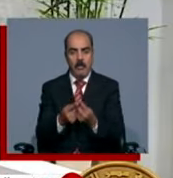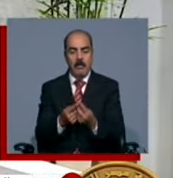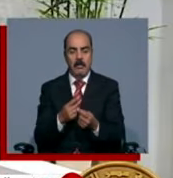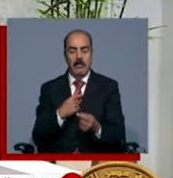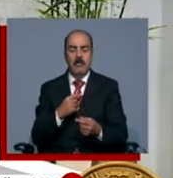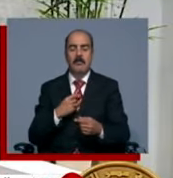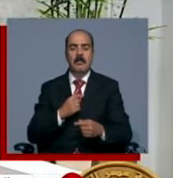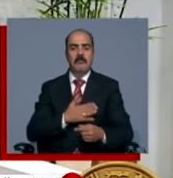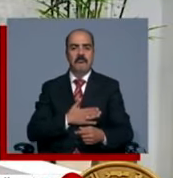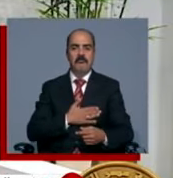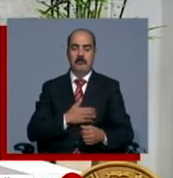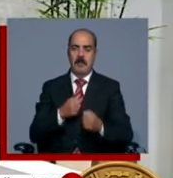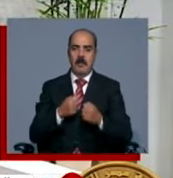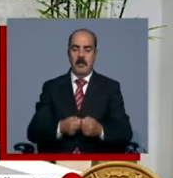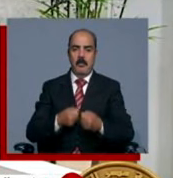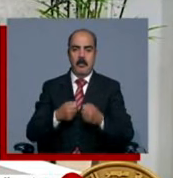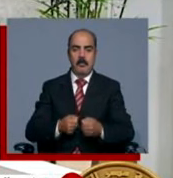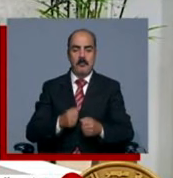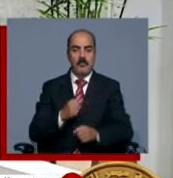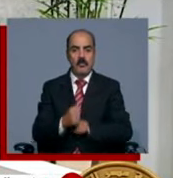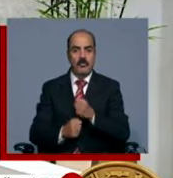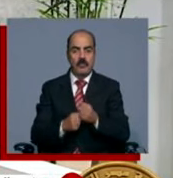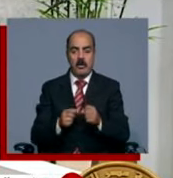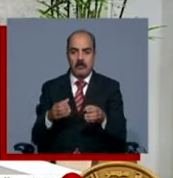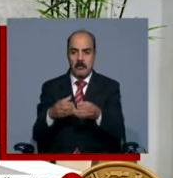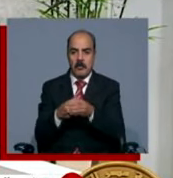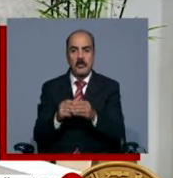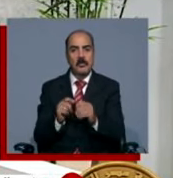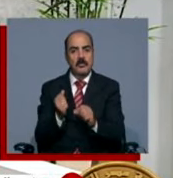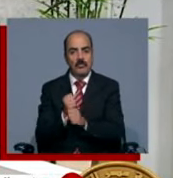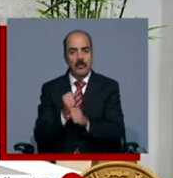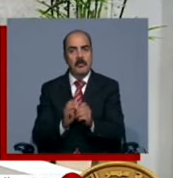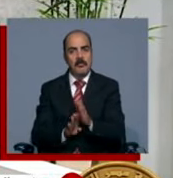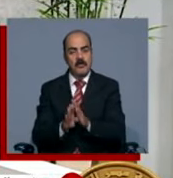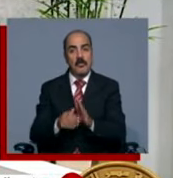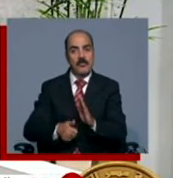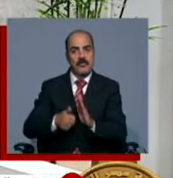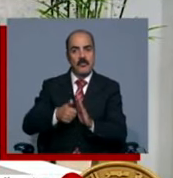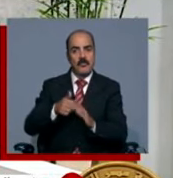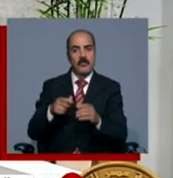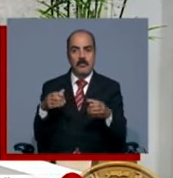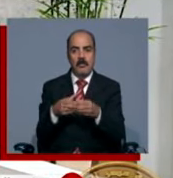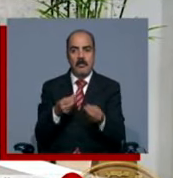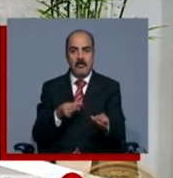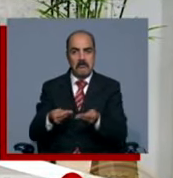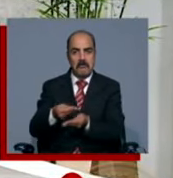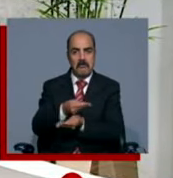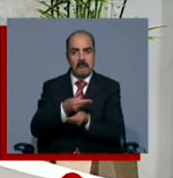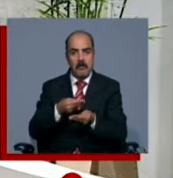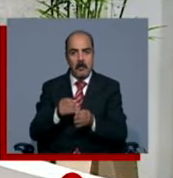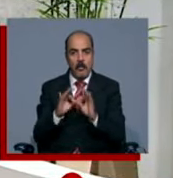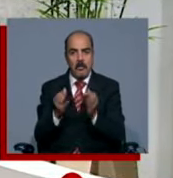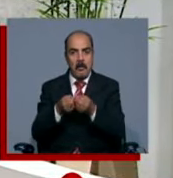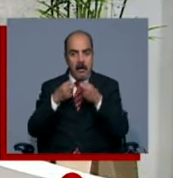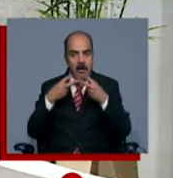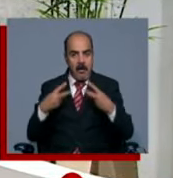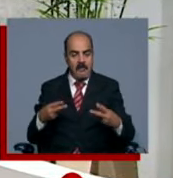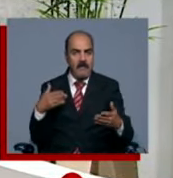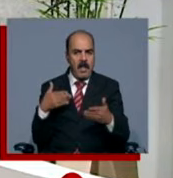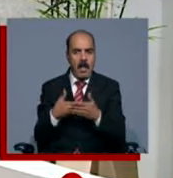عن أصدق تمنياتنا بخروج هذا المنتدى بنتائج ملموسة تسهم في تعزيز